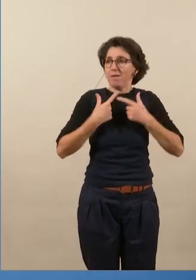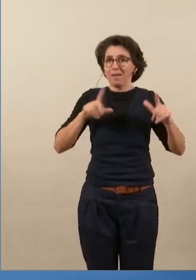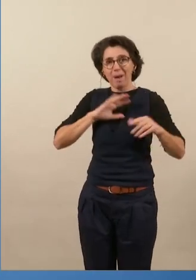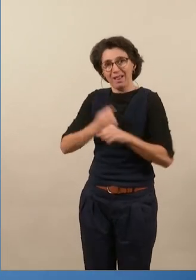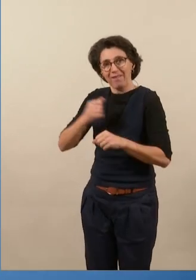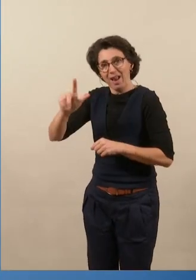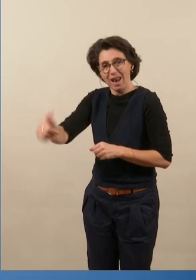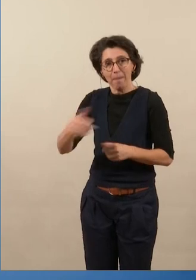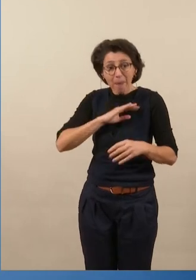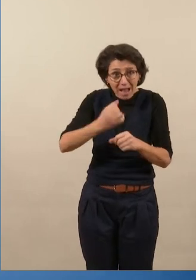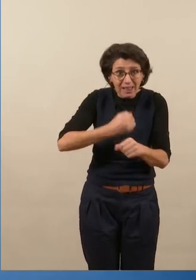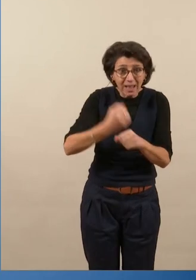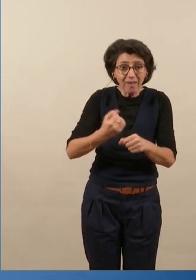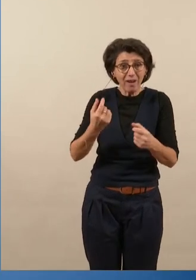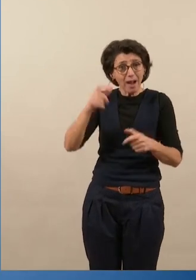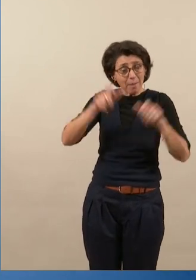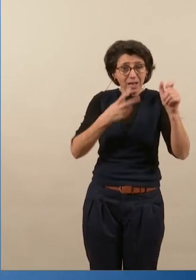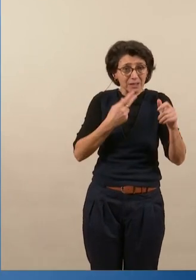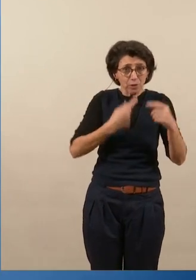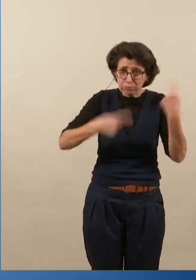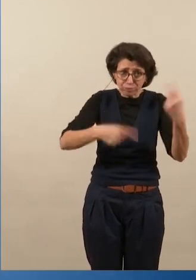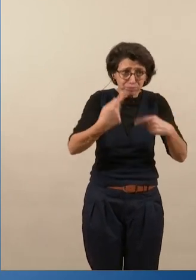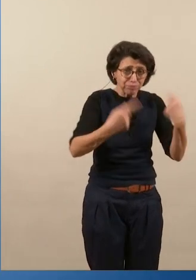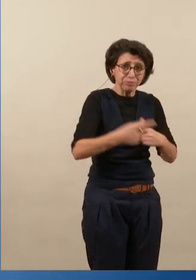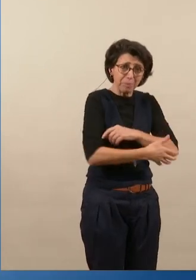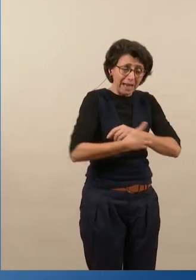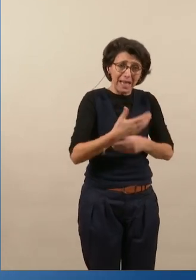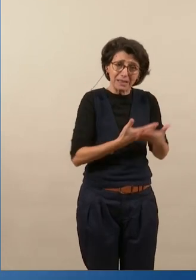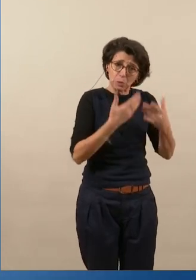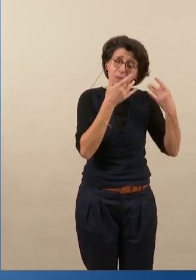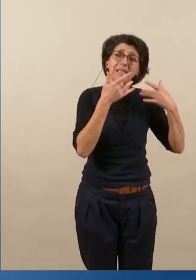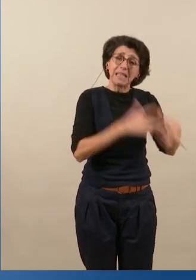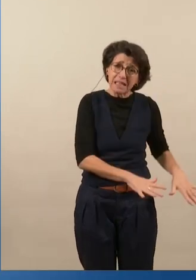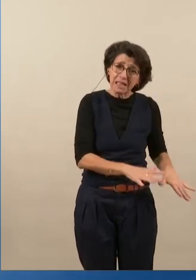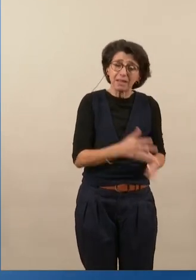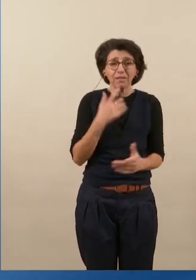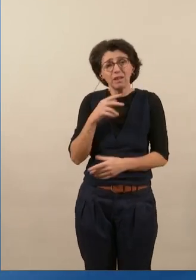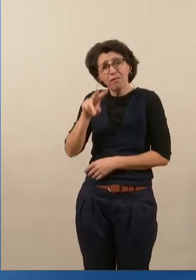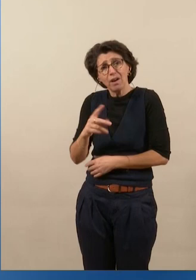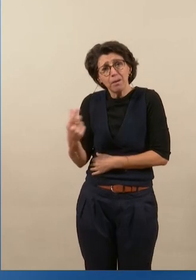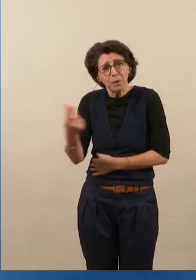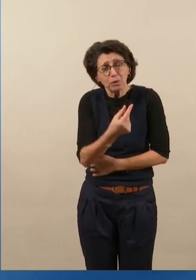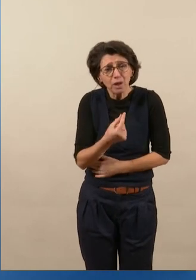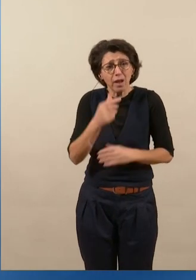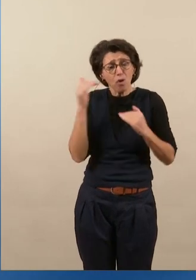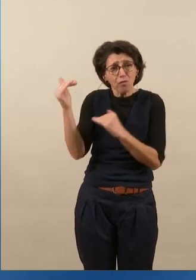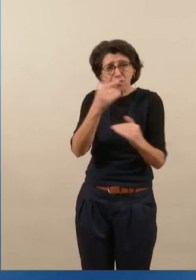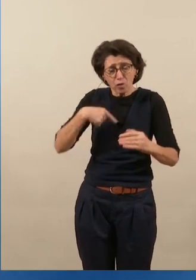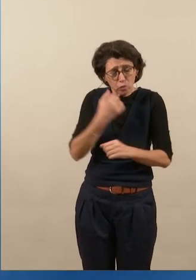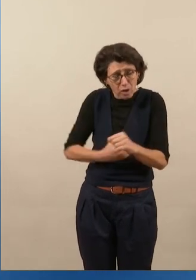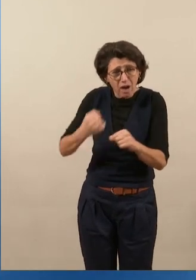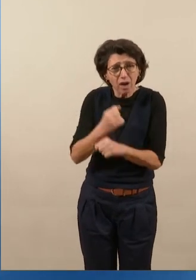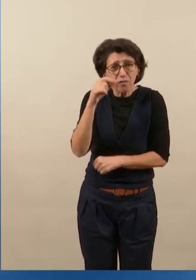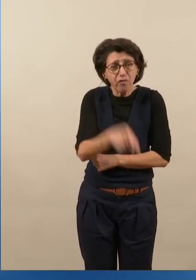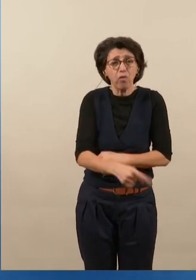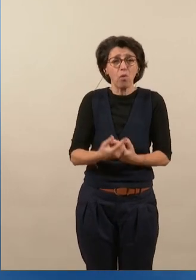nombre de nos concitoyens sortiront de la précarité nous devons créer un véritable partenariat de confiance avec le monde économique